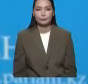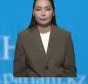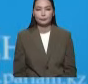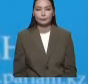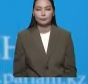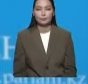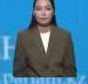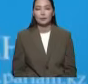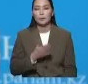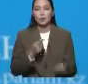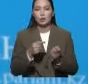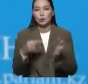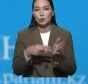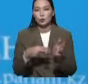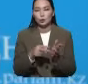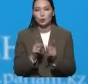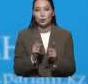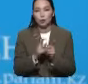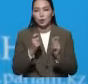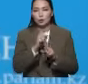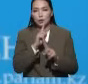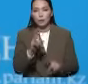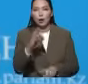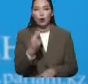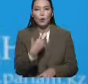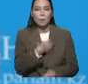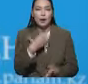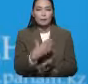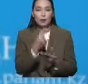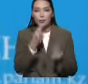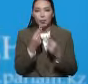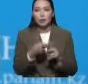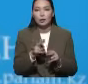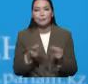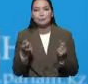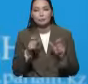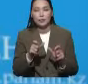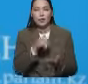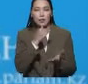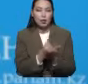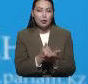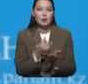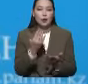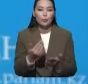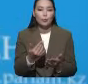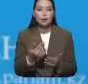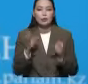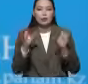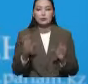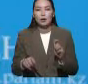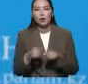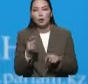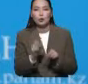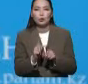Мемлекет тарапынан бағаны бақылау жойылмайды. Әсіресе әлеуметтік маңызы бар тауарлардың негізсіз қымбаттауына жол бермейміз. Бірақ заң бұзушылықтар мүлдем жоқ дей